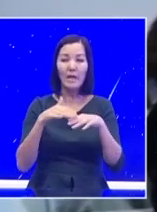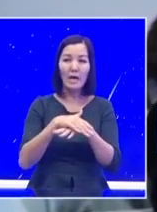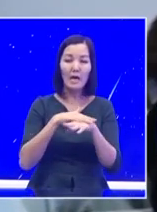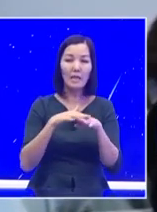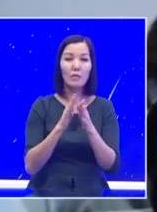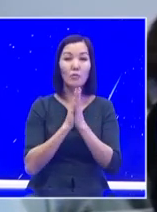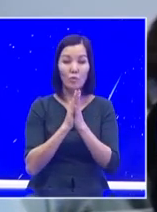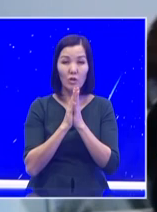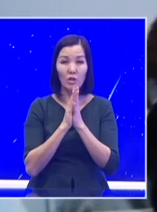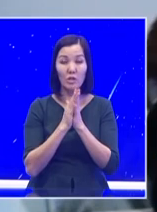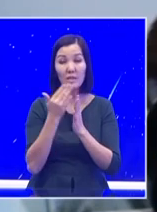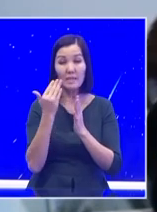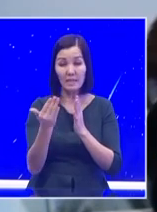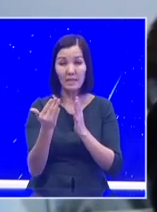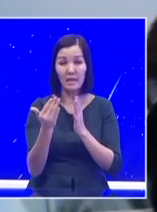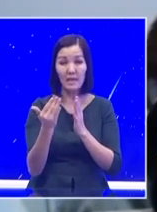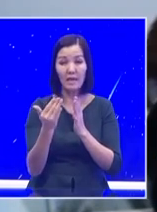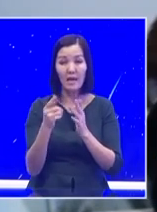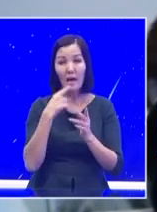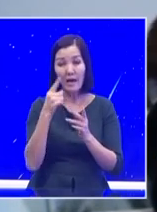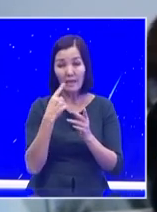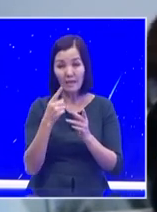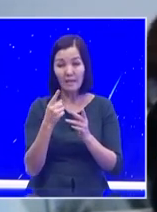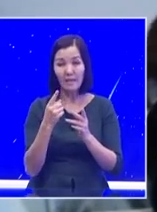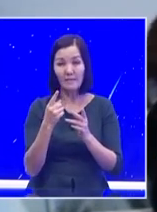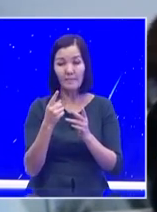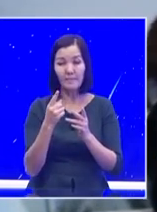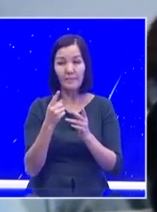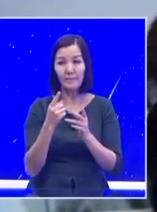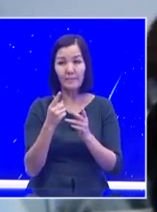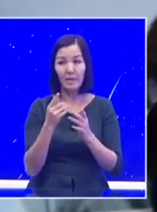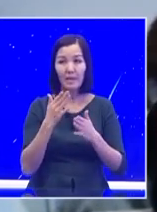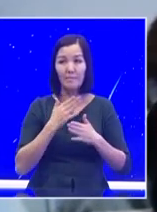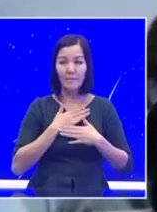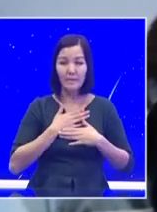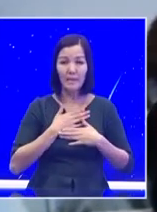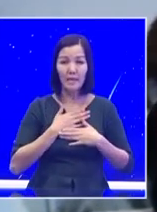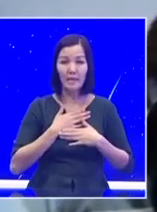халықтың өтініші сізге айтқан сәлемдемесі деп айтсам да болады. Бізге бір